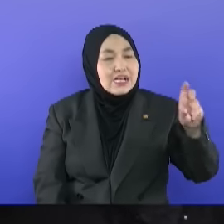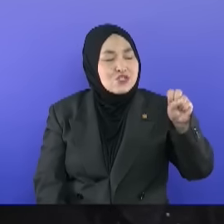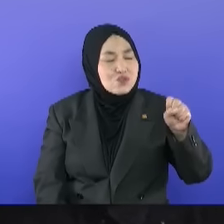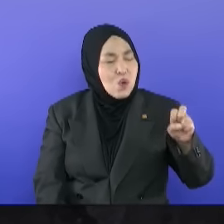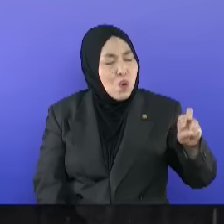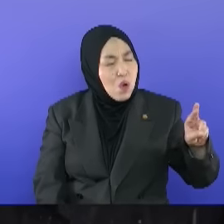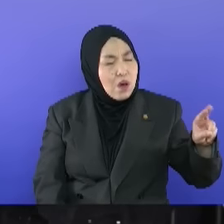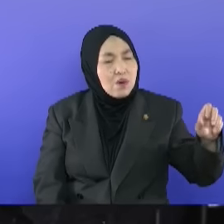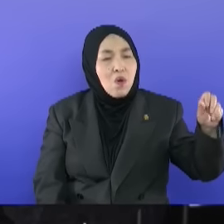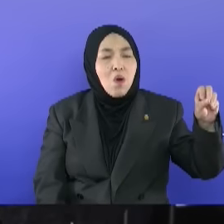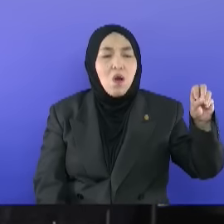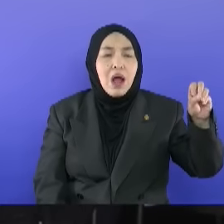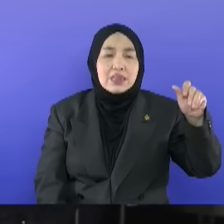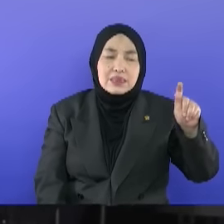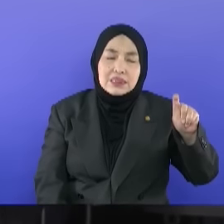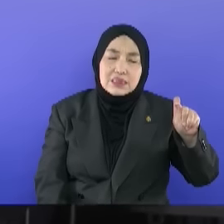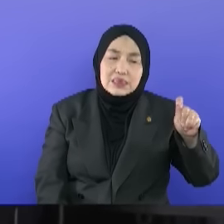nasara